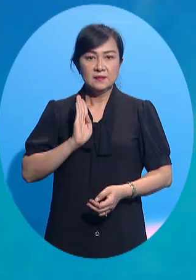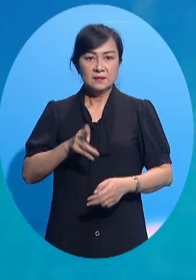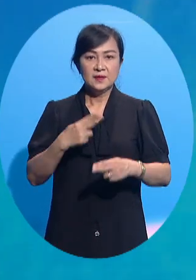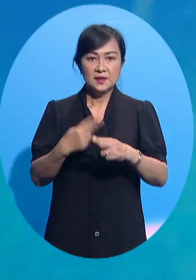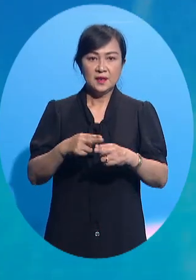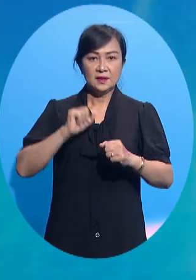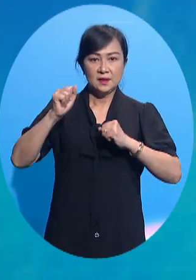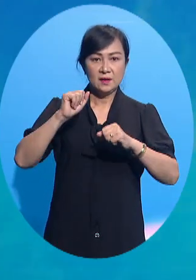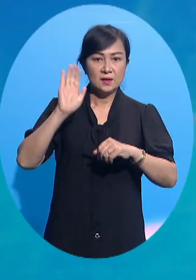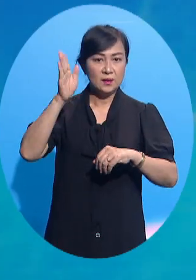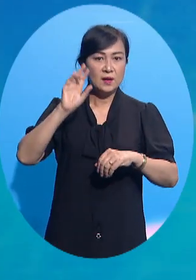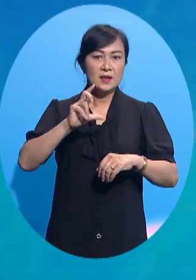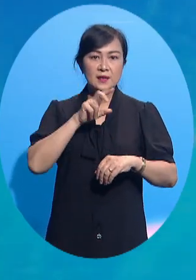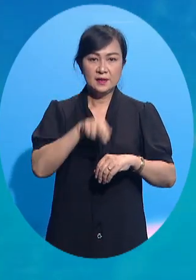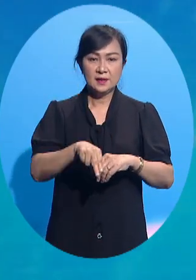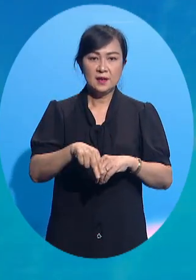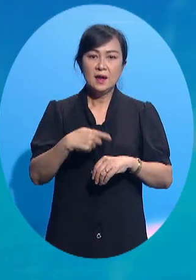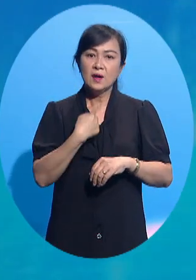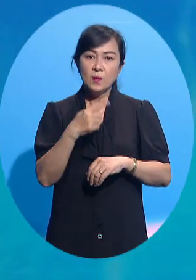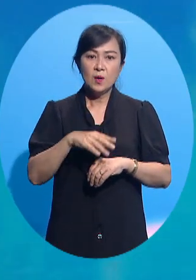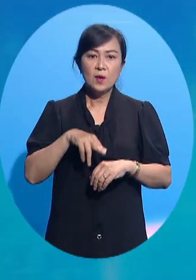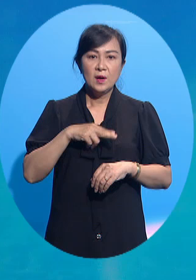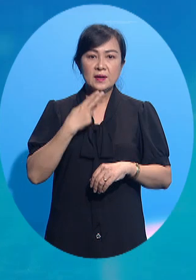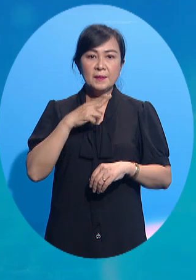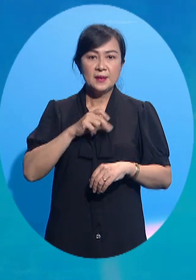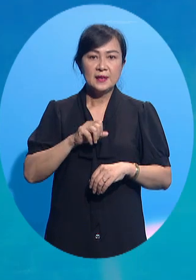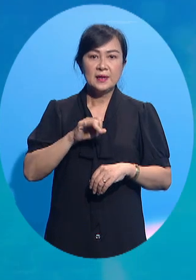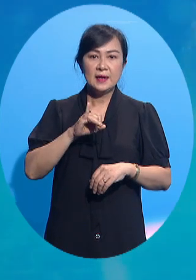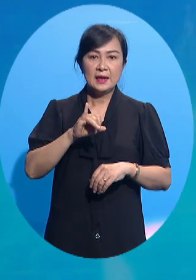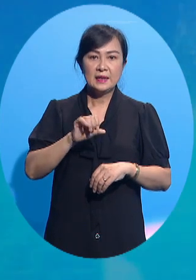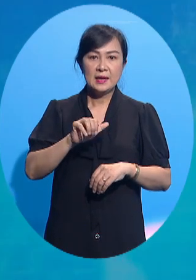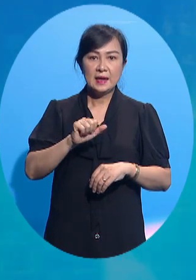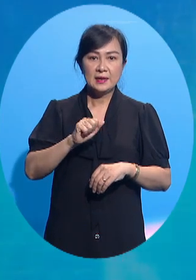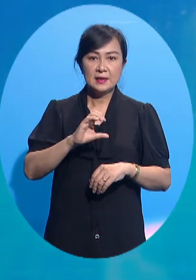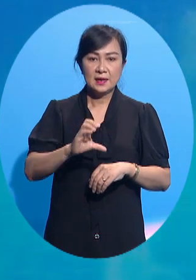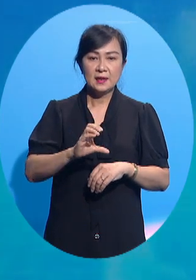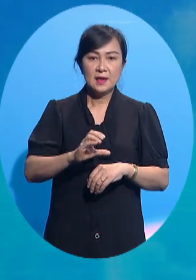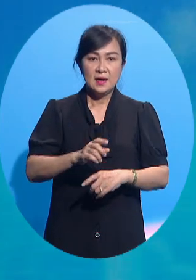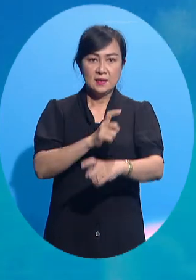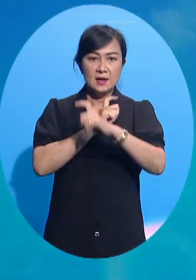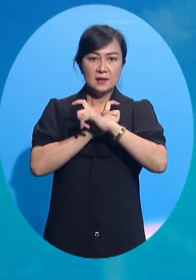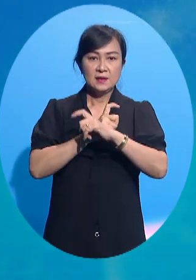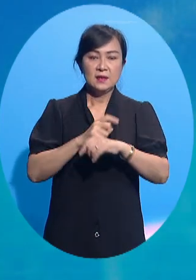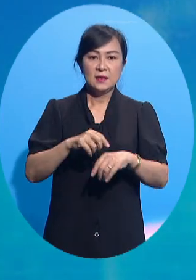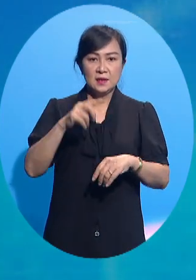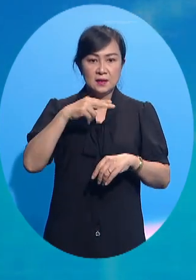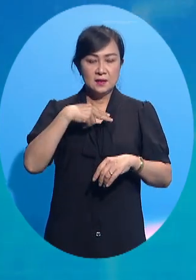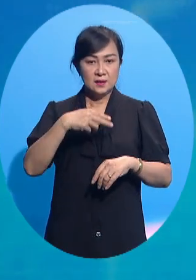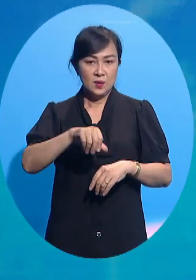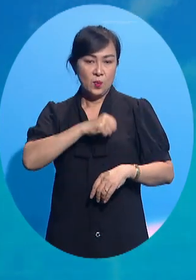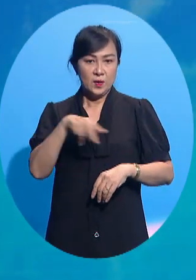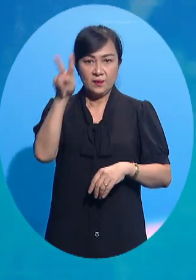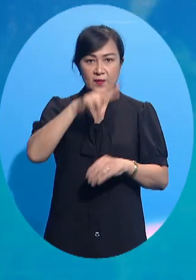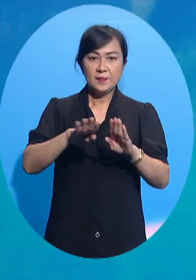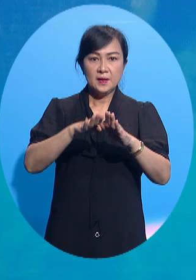Thương hiệu thời trang thể thao hàng đầu thế giới Linen vừa công bố nam ca sĩ Isaac đã trở thành đại sứ độc quyền thời trang thể thao Linen tại Việt Nam, đồng thời khai trương